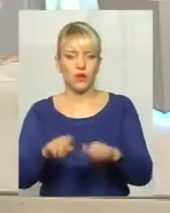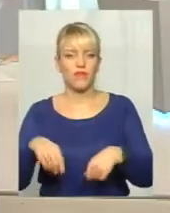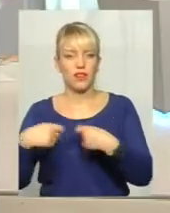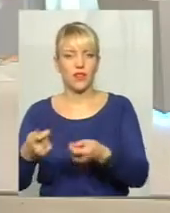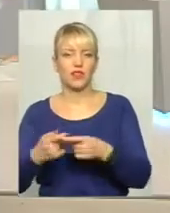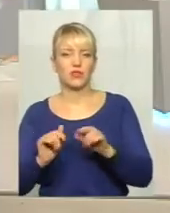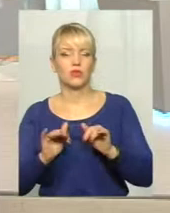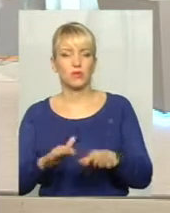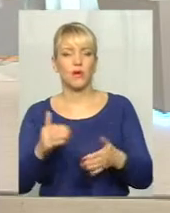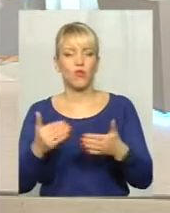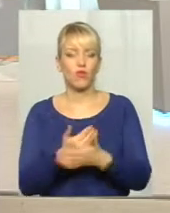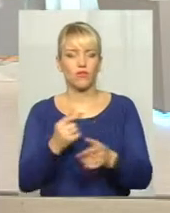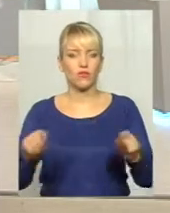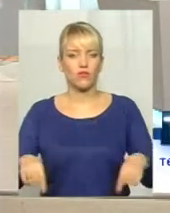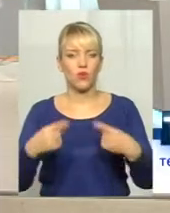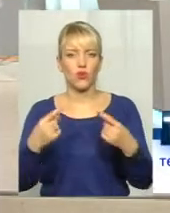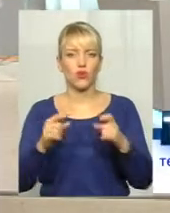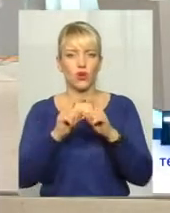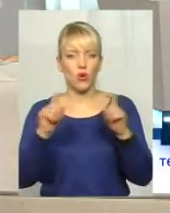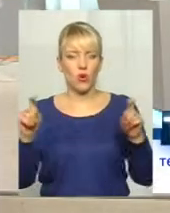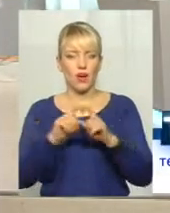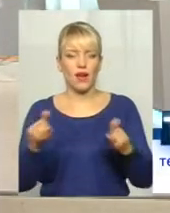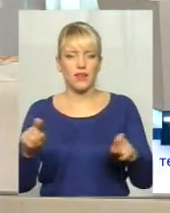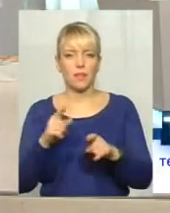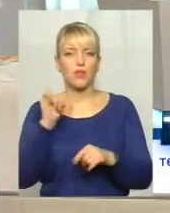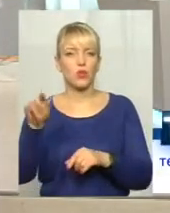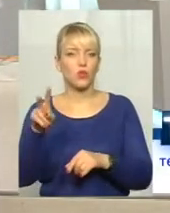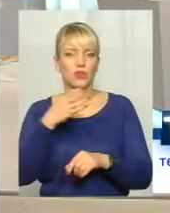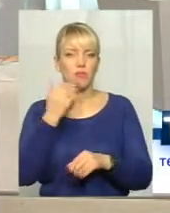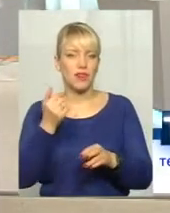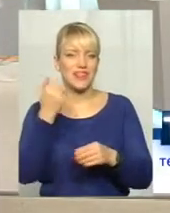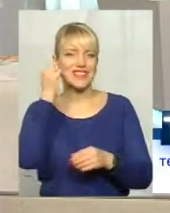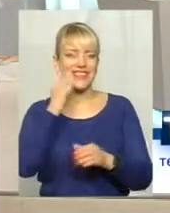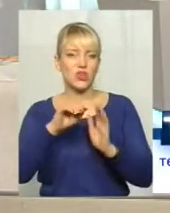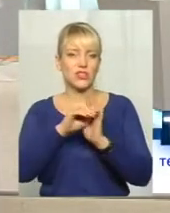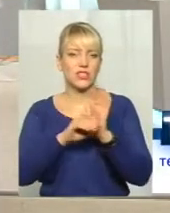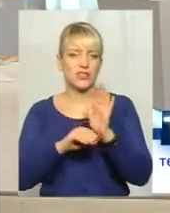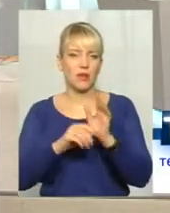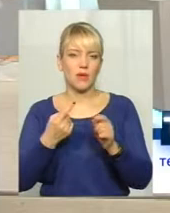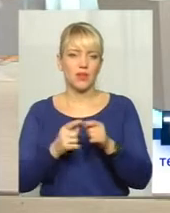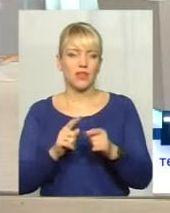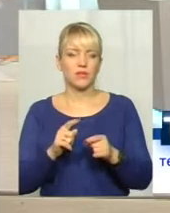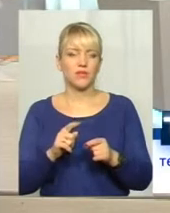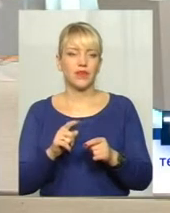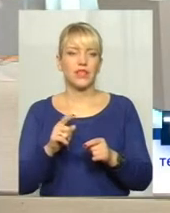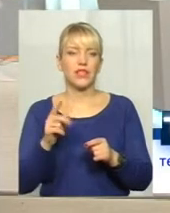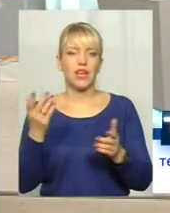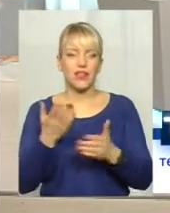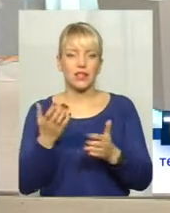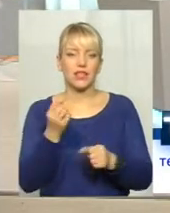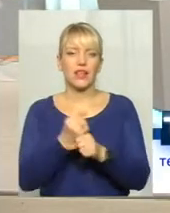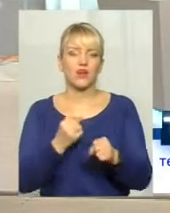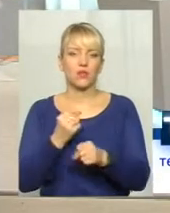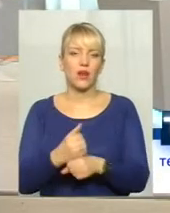Ті, які не мають своєї системи, виробленої роками, отої боротьби з корупцією, які